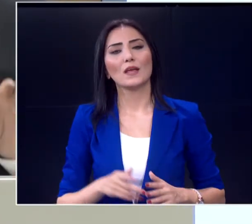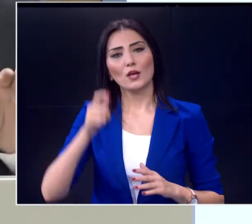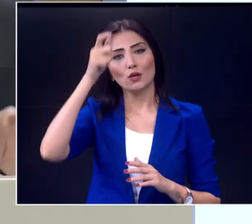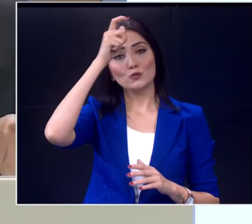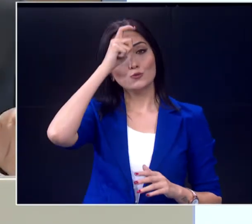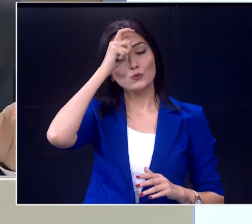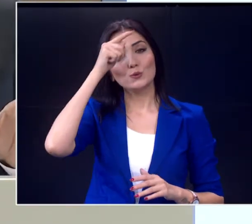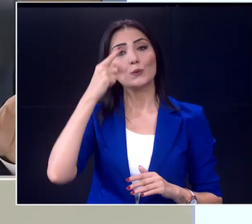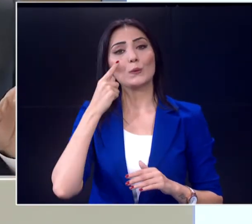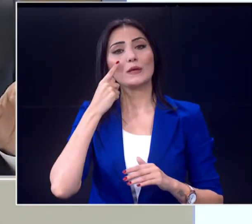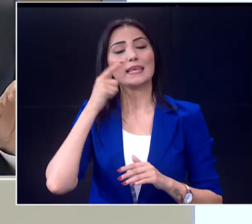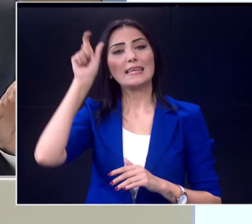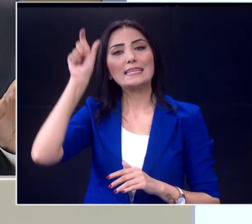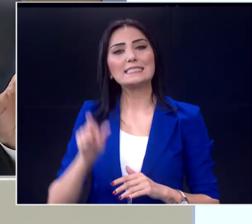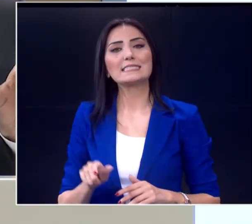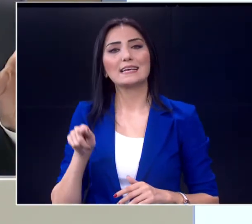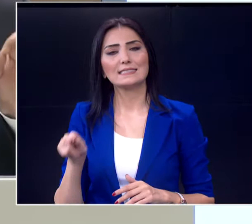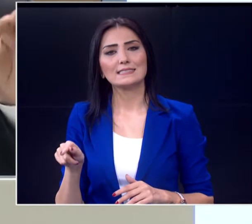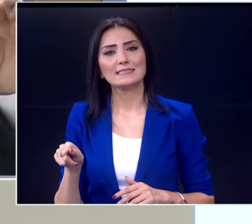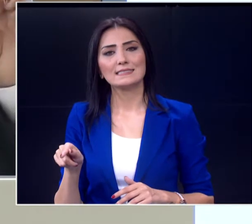Türk insanının